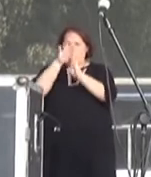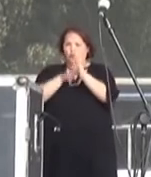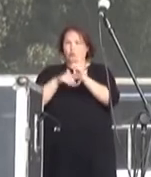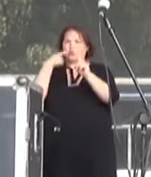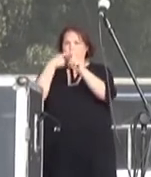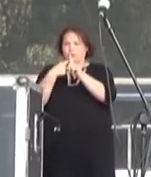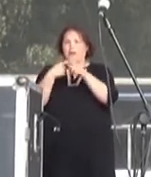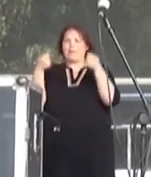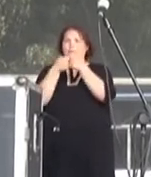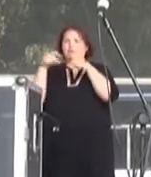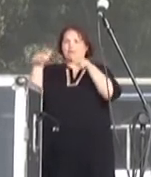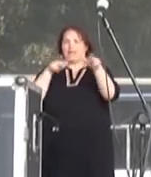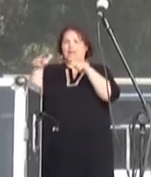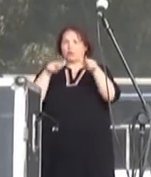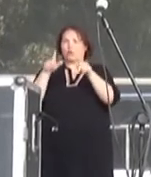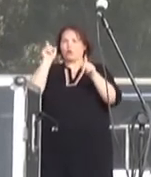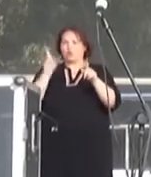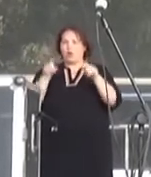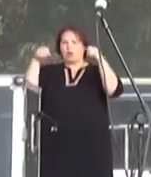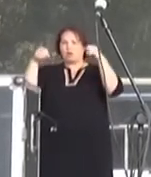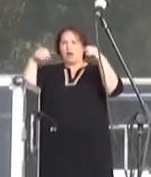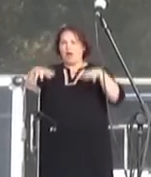der Bundesregierung.